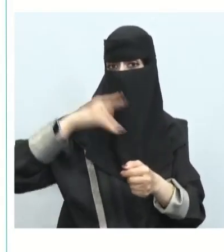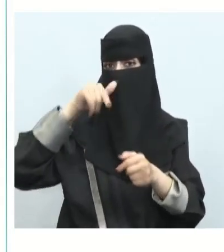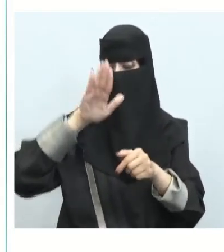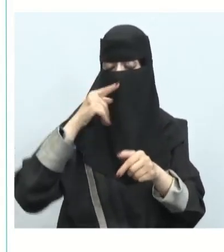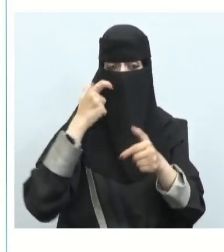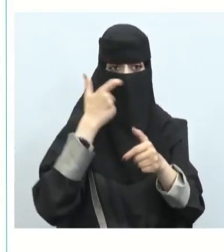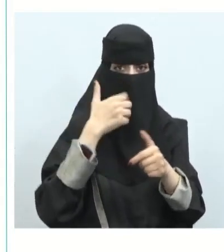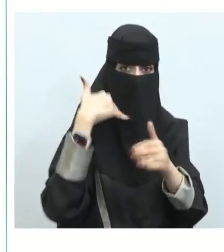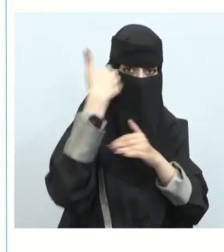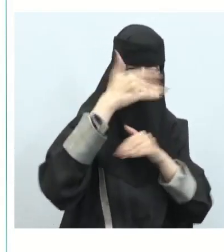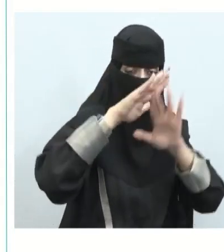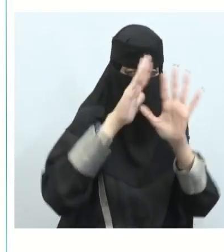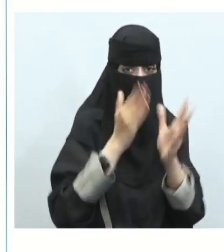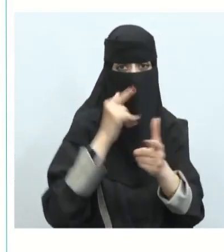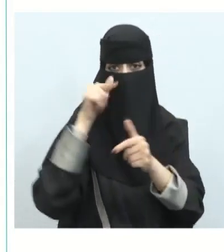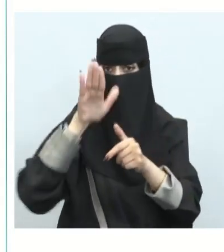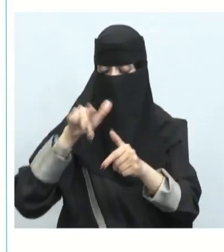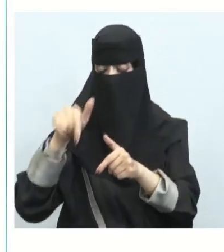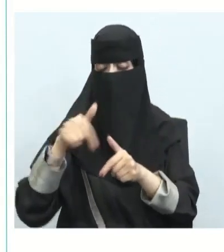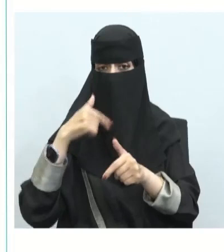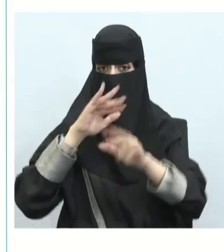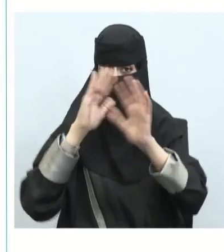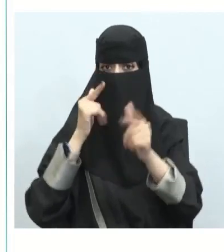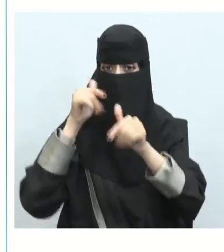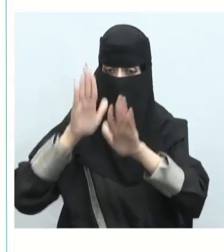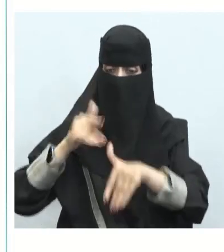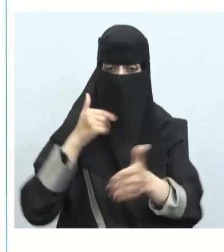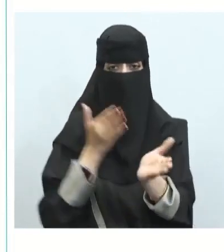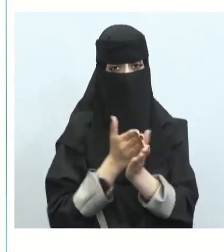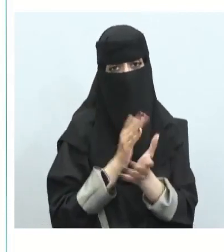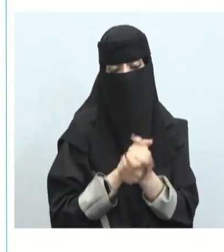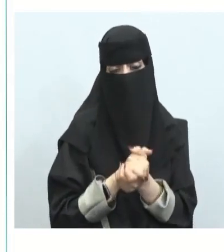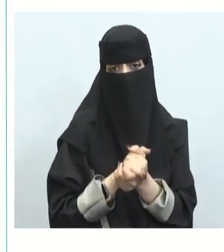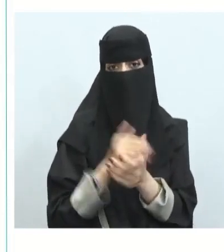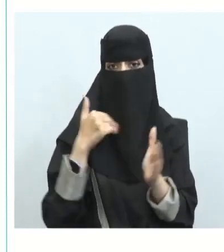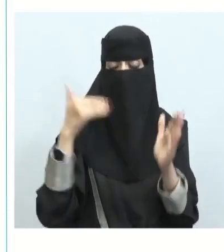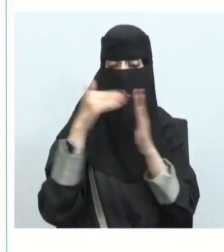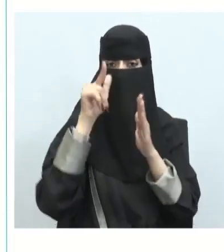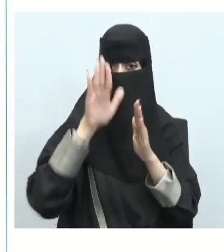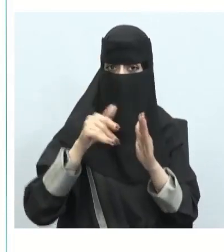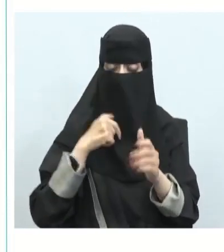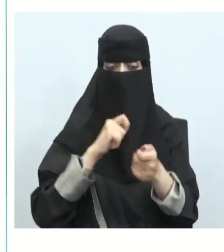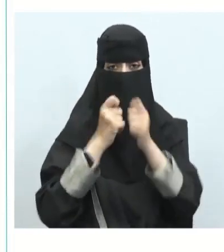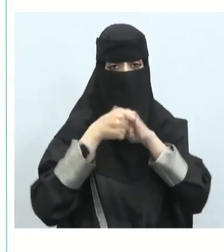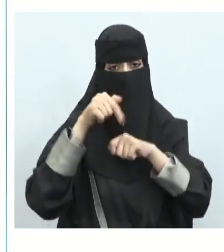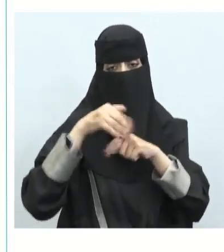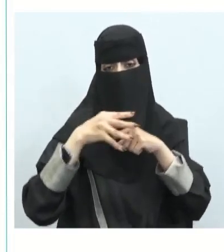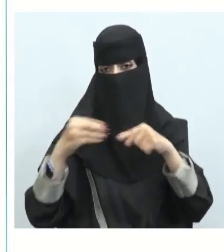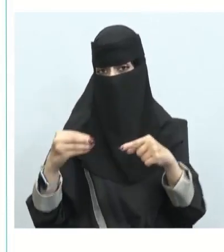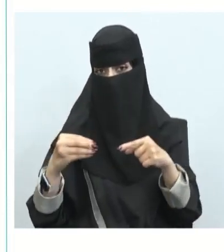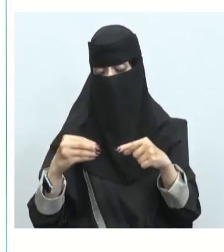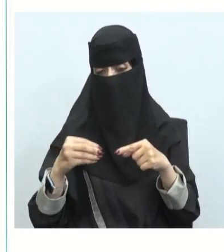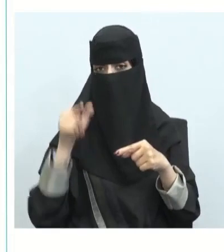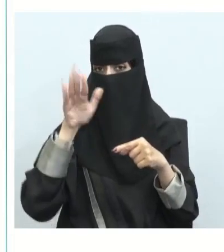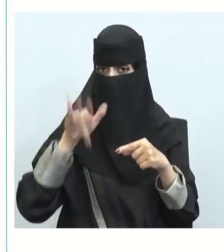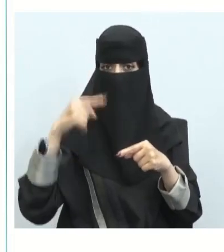اطلاع عن كل ما هو او كل ما يتم في هذا المجال حتى لو كان التغيير سلبي هم